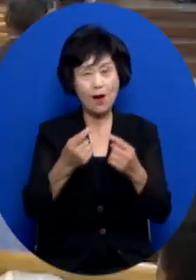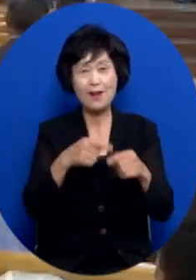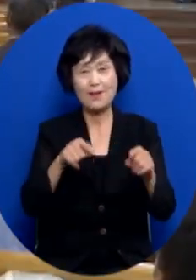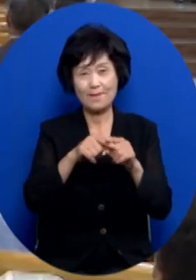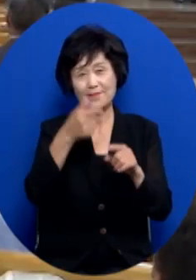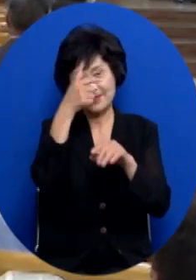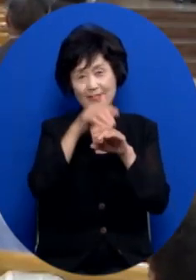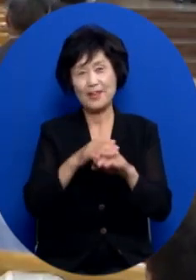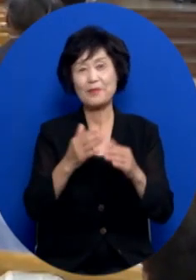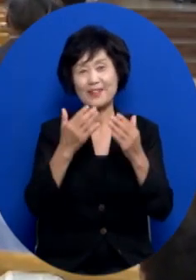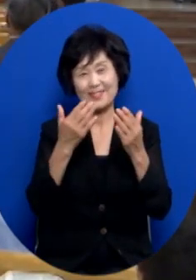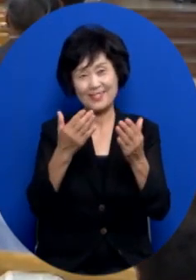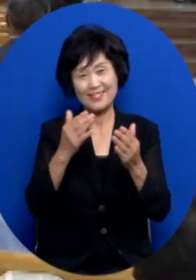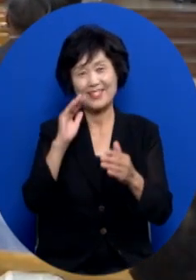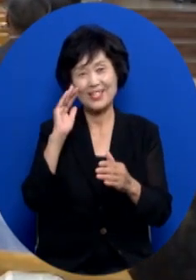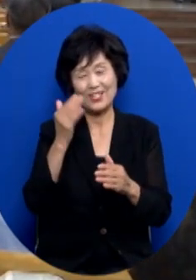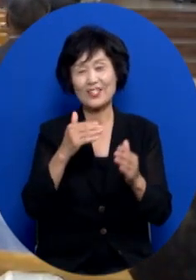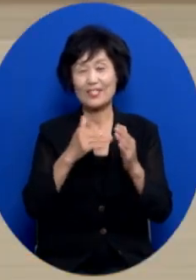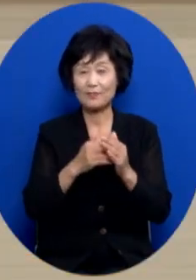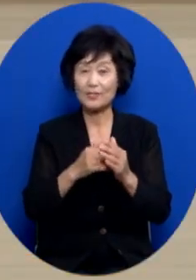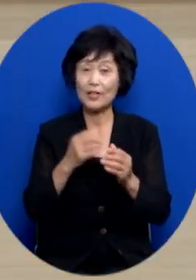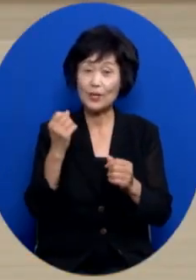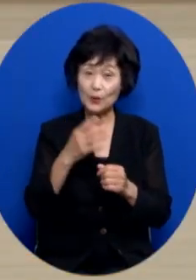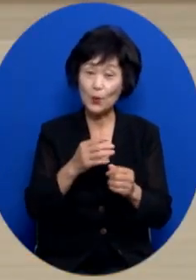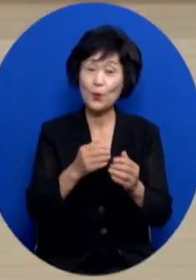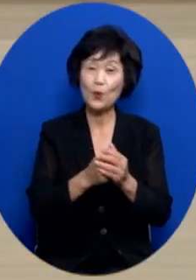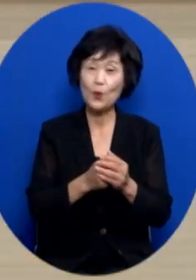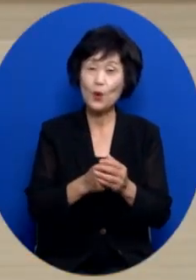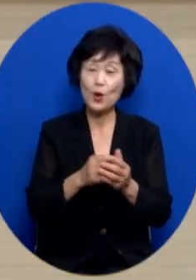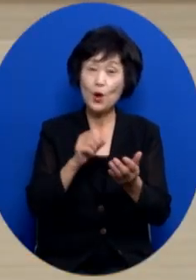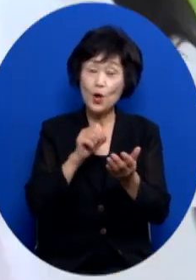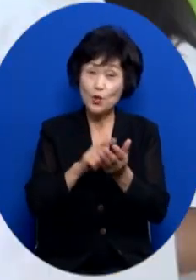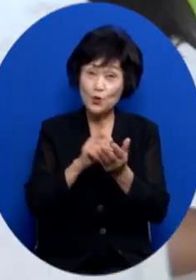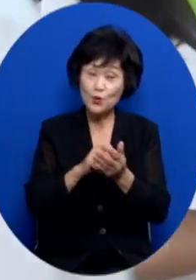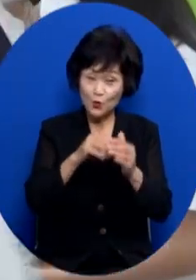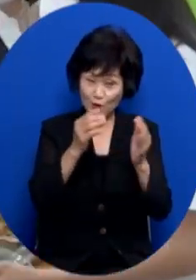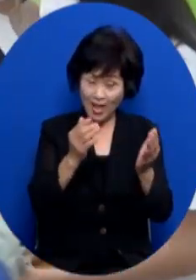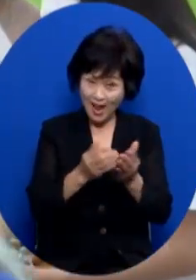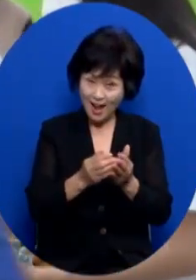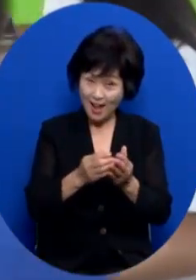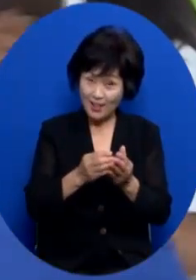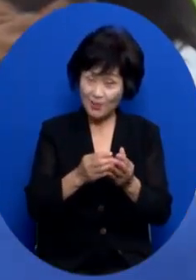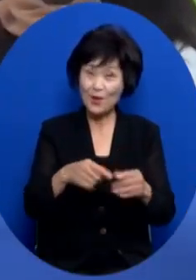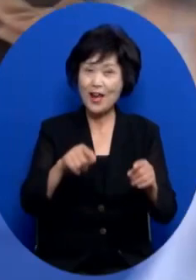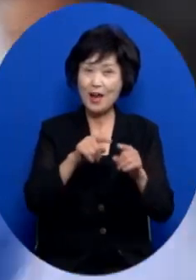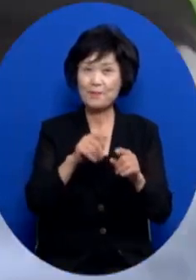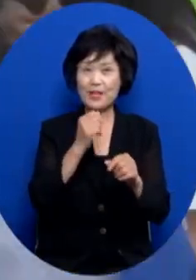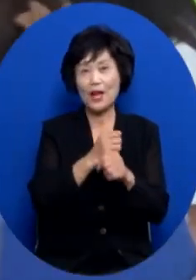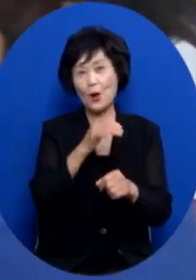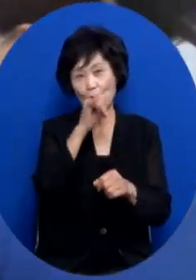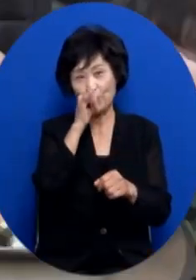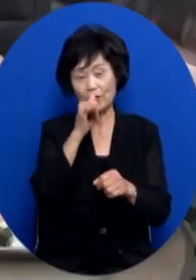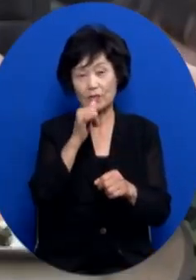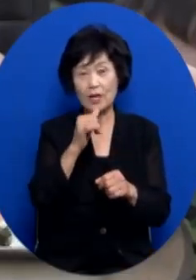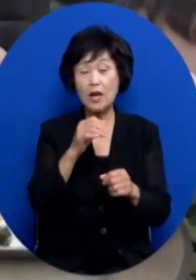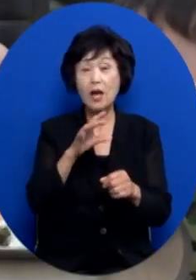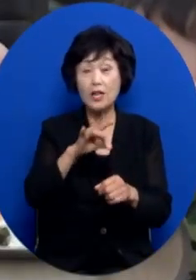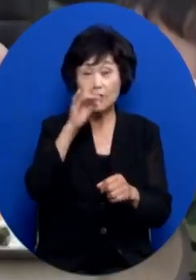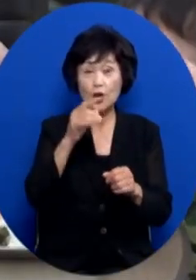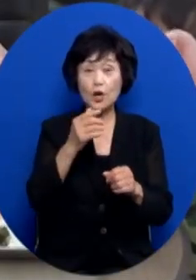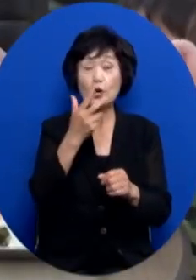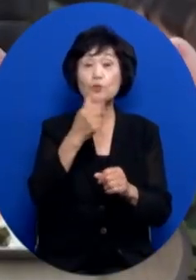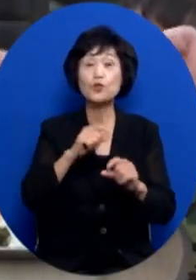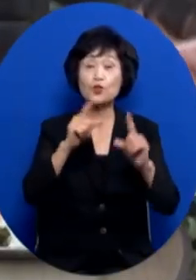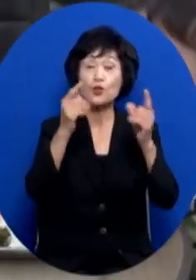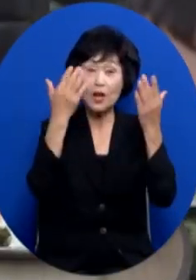교회에왔습니다. 또한,저희는유소년 축구팀을운영하고있기때문에주일학교 등록학생수가 3